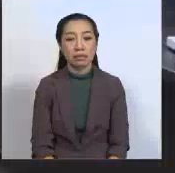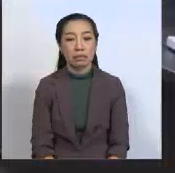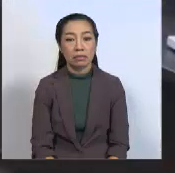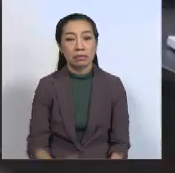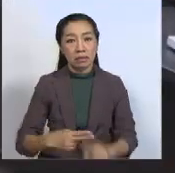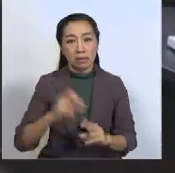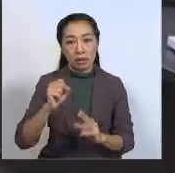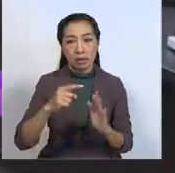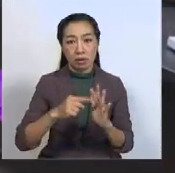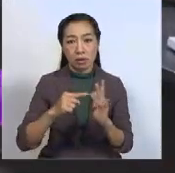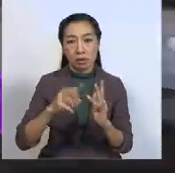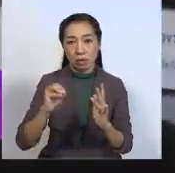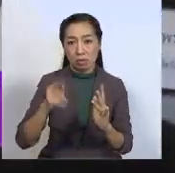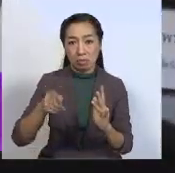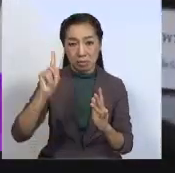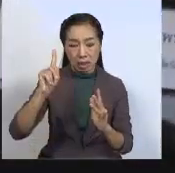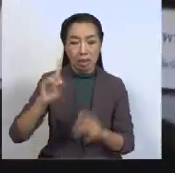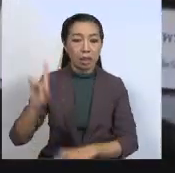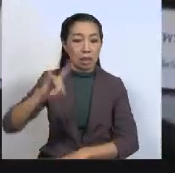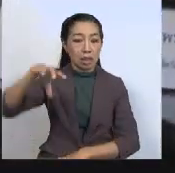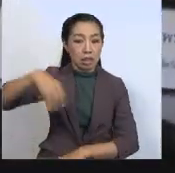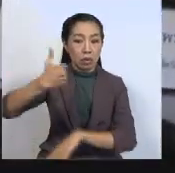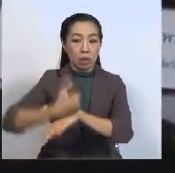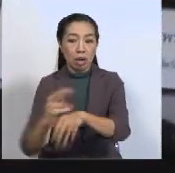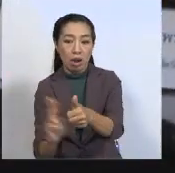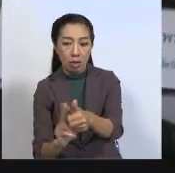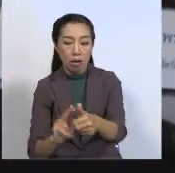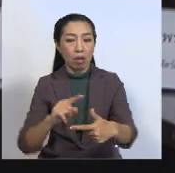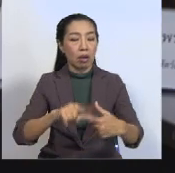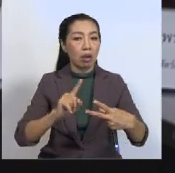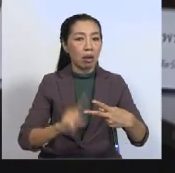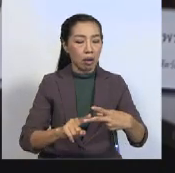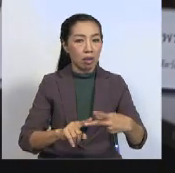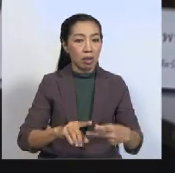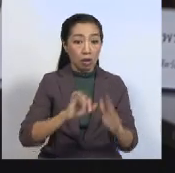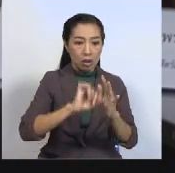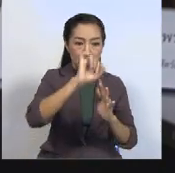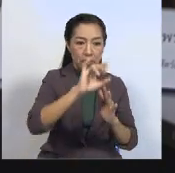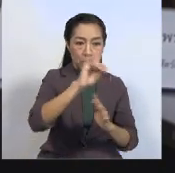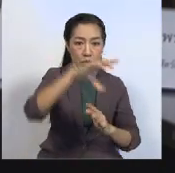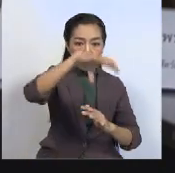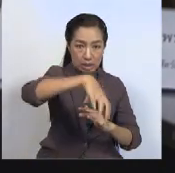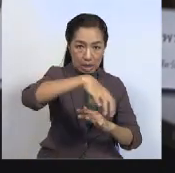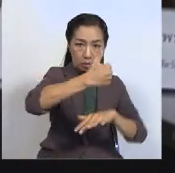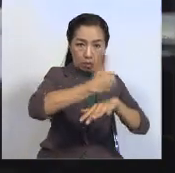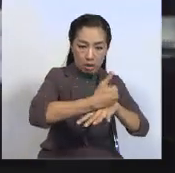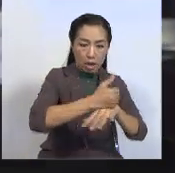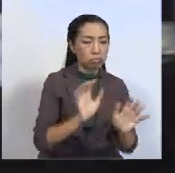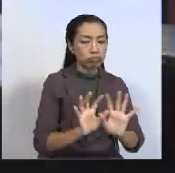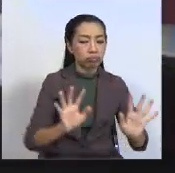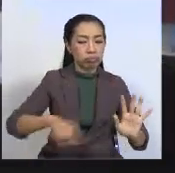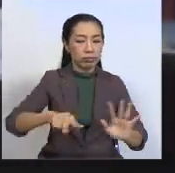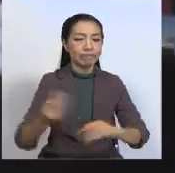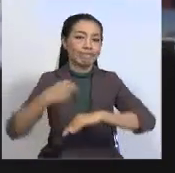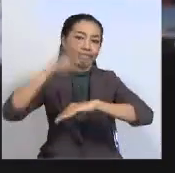นายสุเมธกมลนรนาถรองผู้อำนวยการองค์การสวนสัตว์พร้อมด้วยนายวุฒิชัยม่วงมันผู้อำนวยการสวนสัตว์เชียงใหม่และคณะร่วมแถลงข่าวการแจ้ง